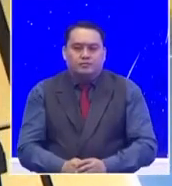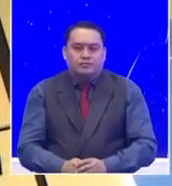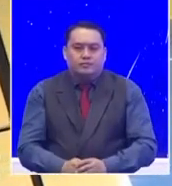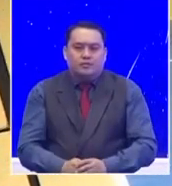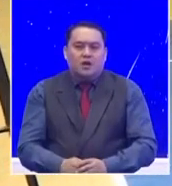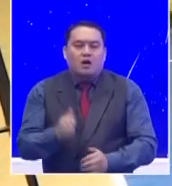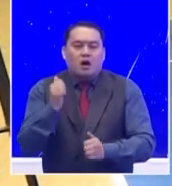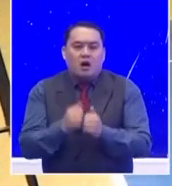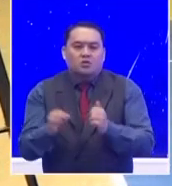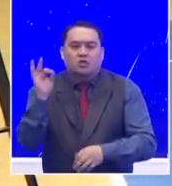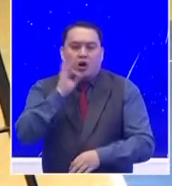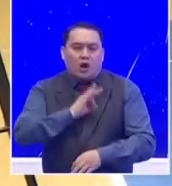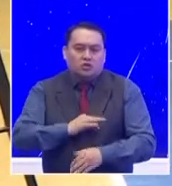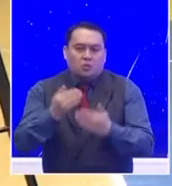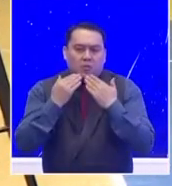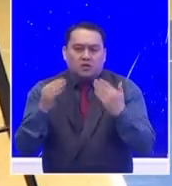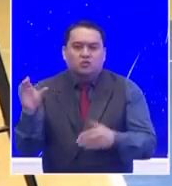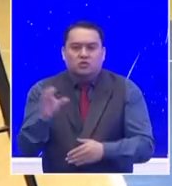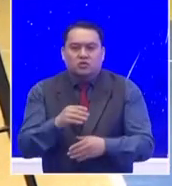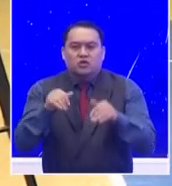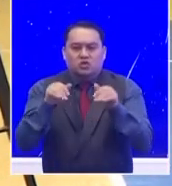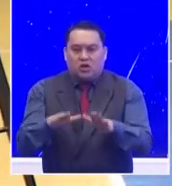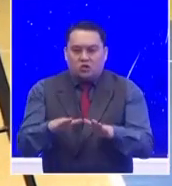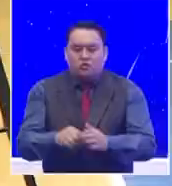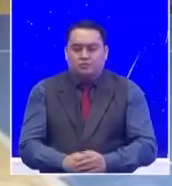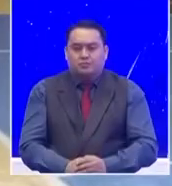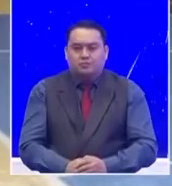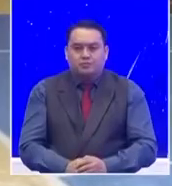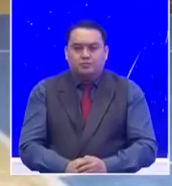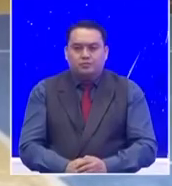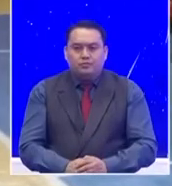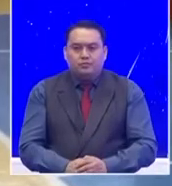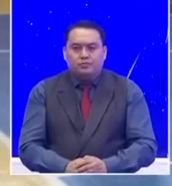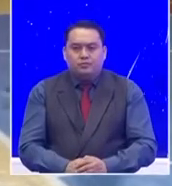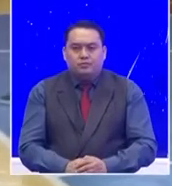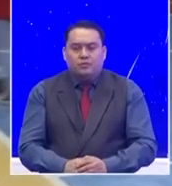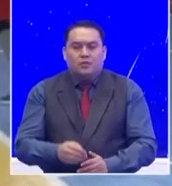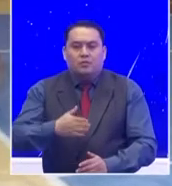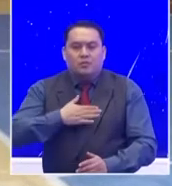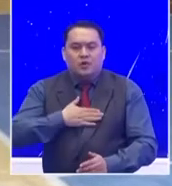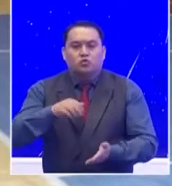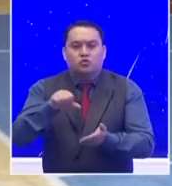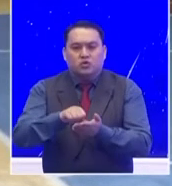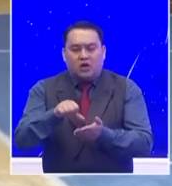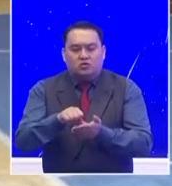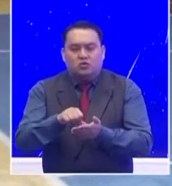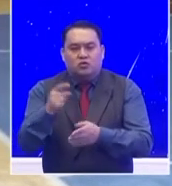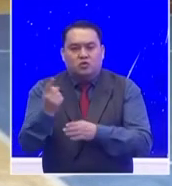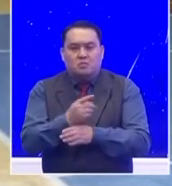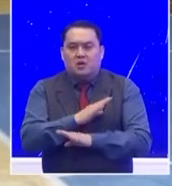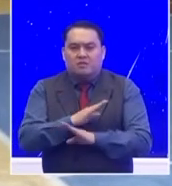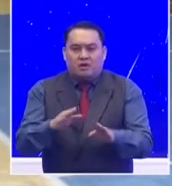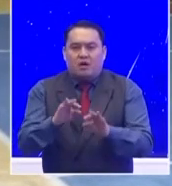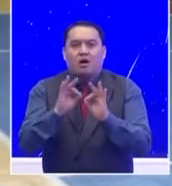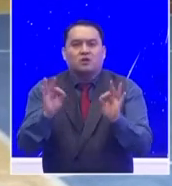забитый мяч на последних секундах матча может стать решающим. Участвуем не первый раз. Были на